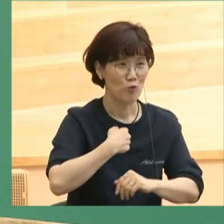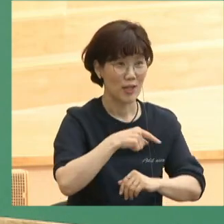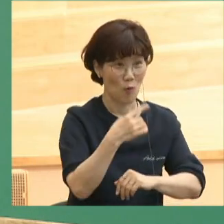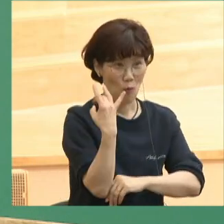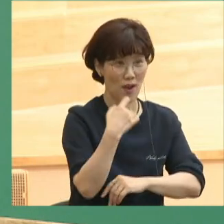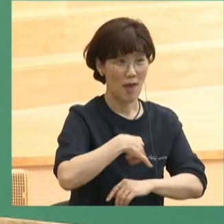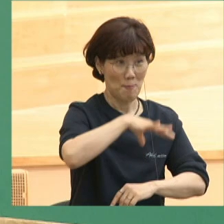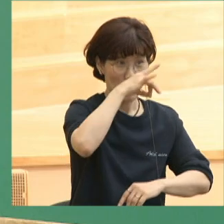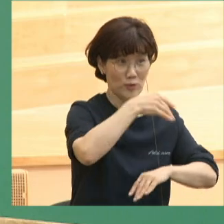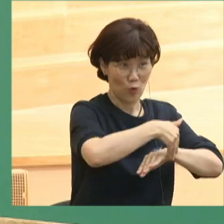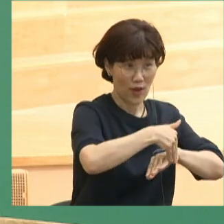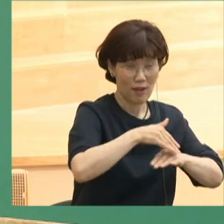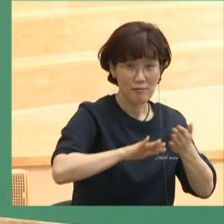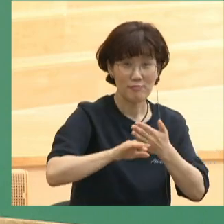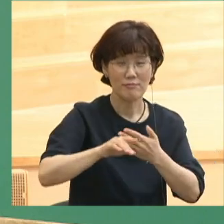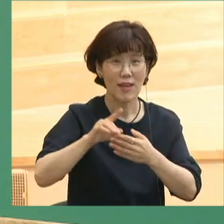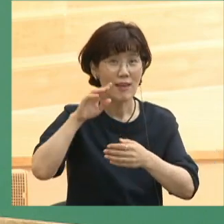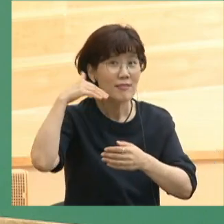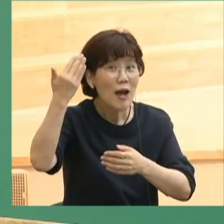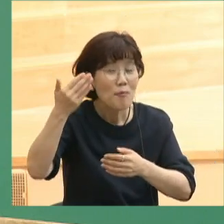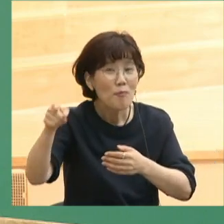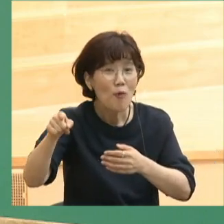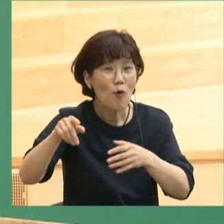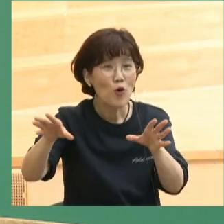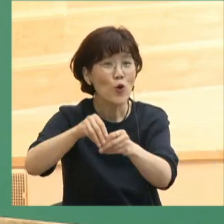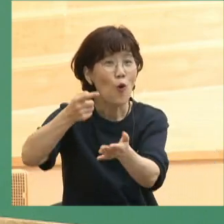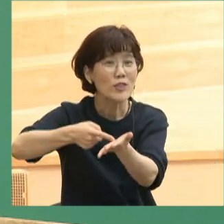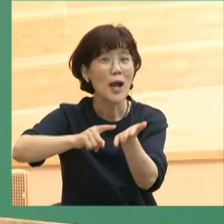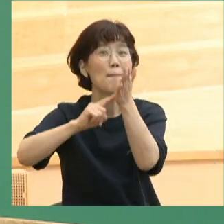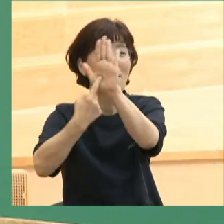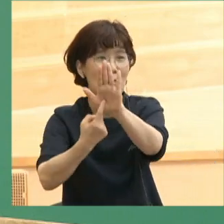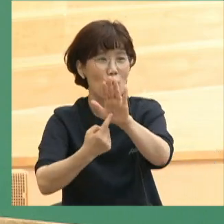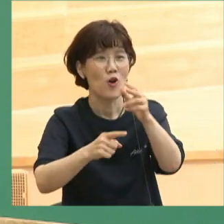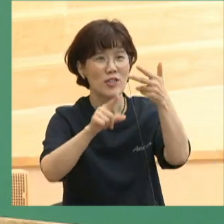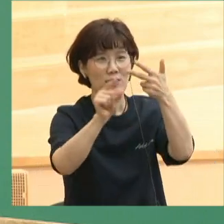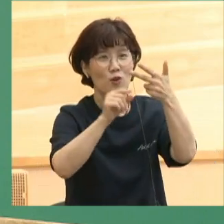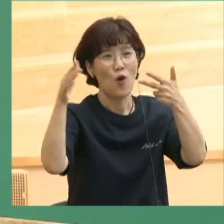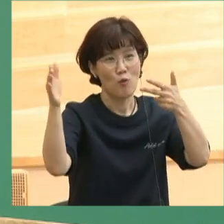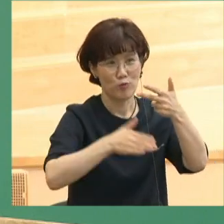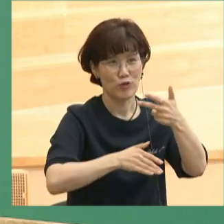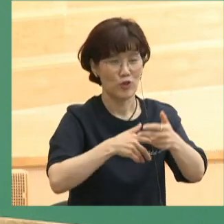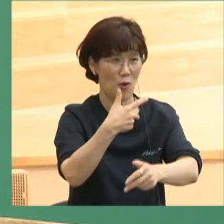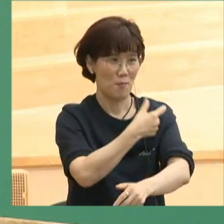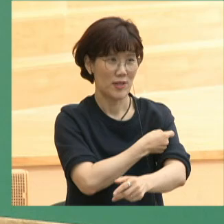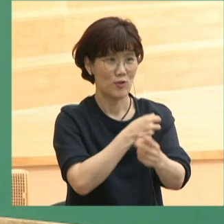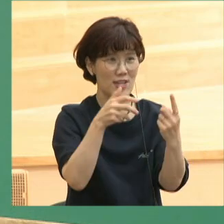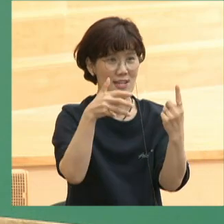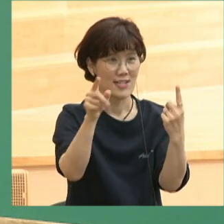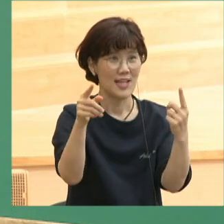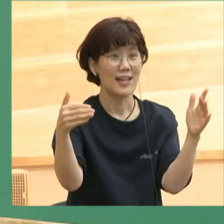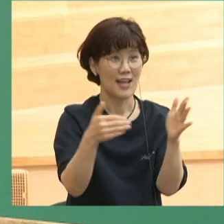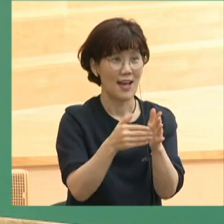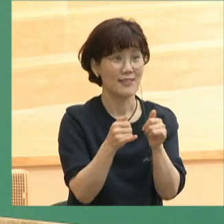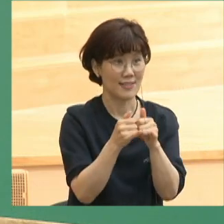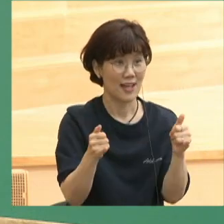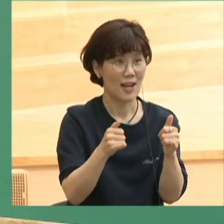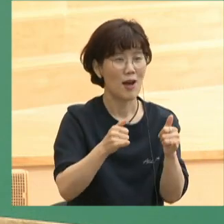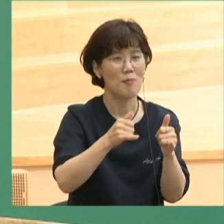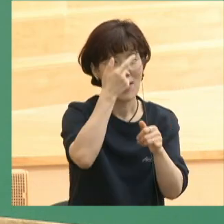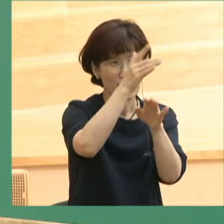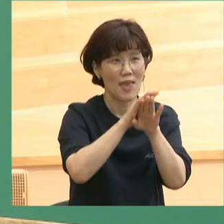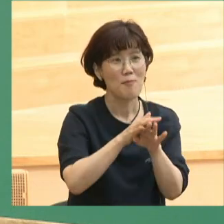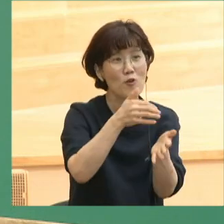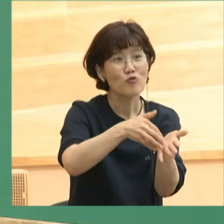짰거든요. 그런데 그 다음날 총리가 딱 발표를 해줘. 뭐냐면 7월 달부터 백신 1차 접종자는 예배